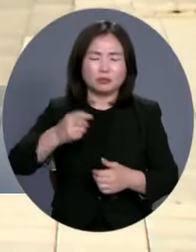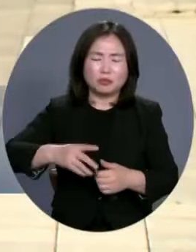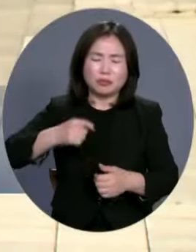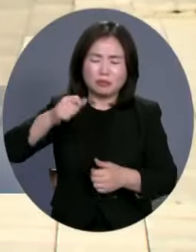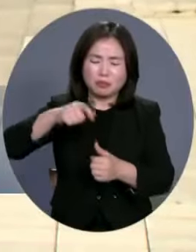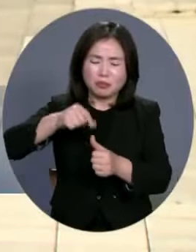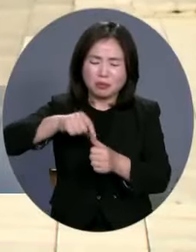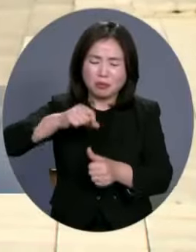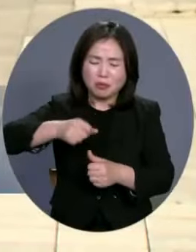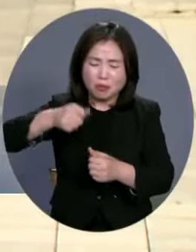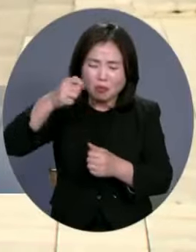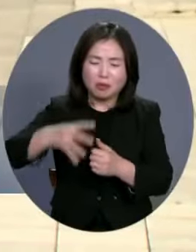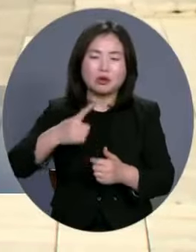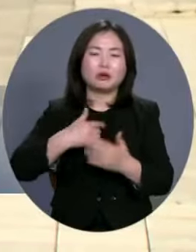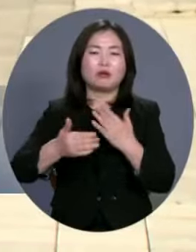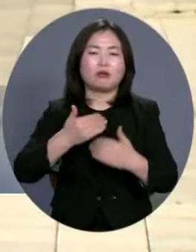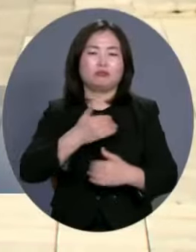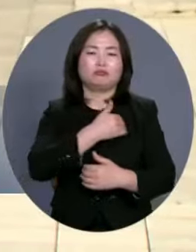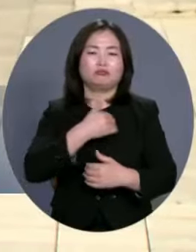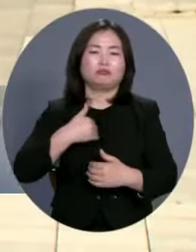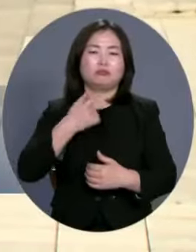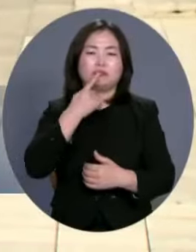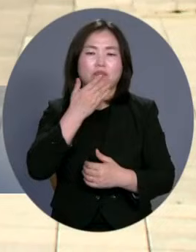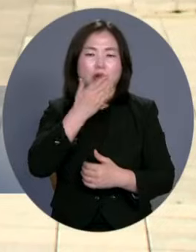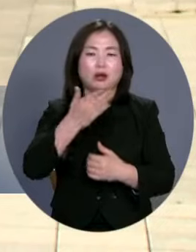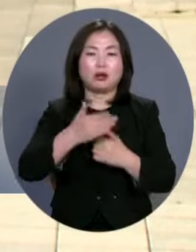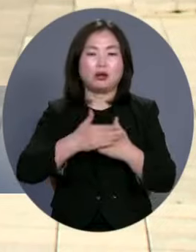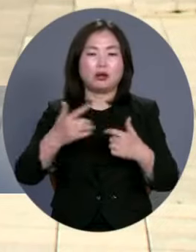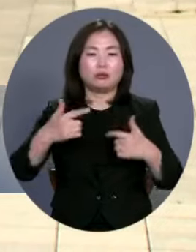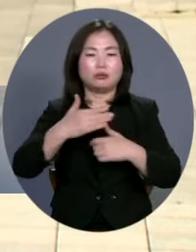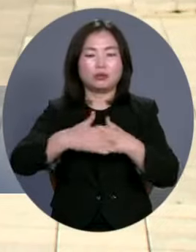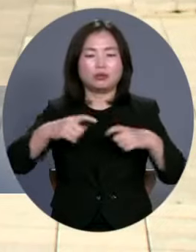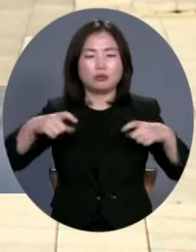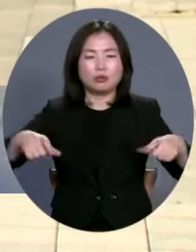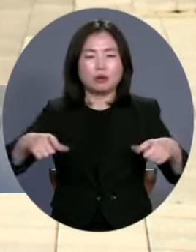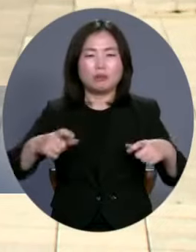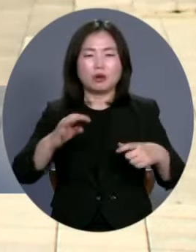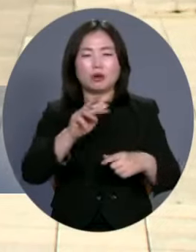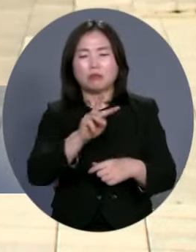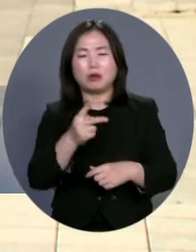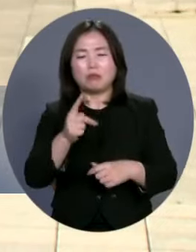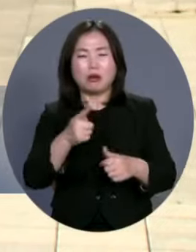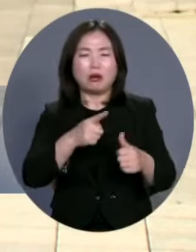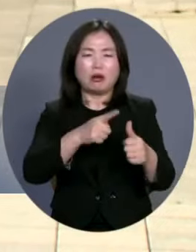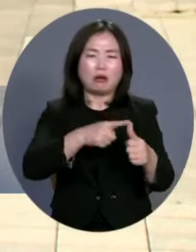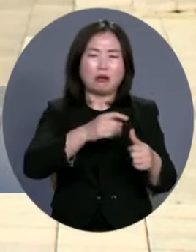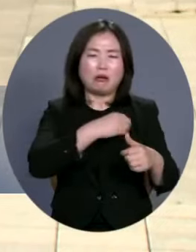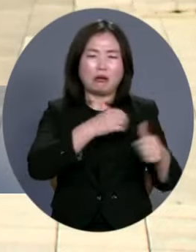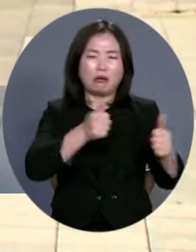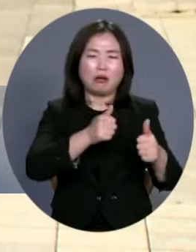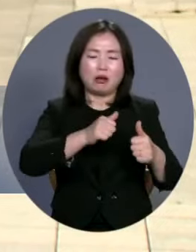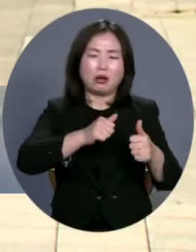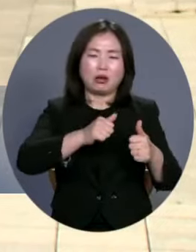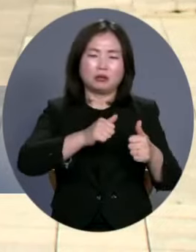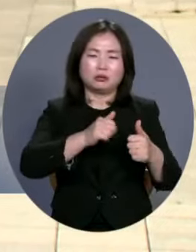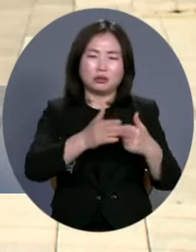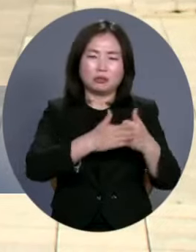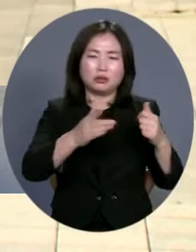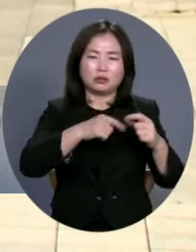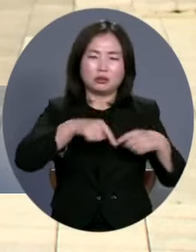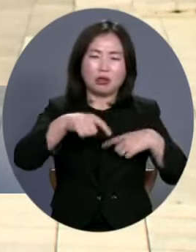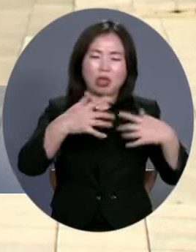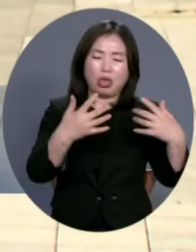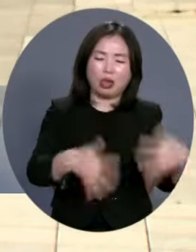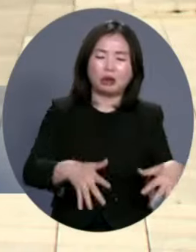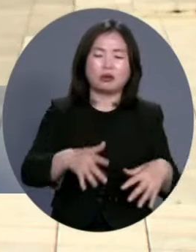가지는 영향력이 상당하기 때문에 우리 지역은 늘 많이 바꿔서 초선들만 이루어져서 정치력이